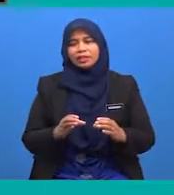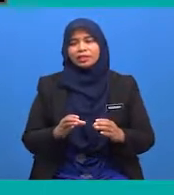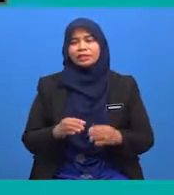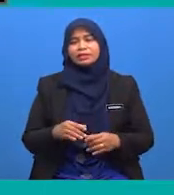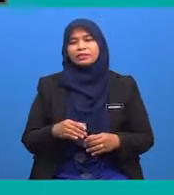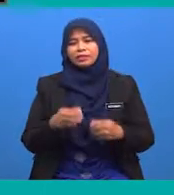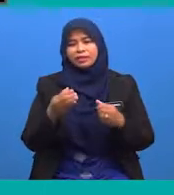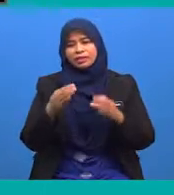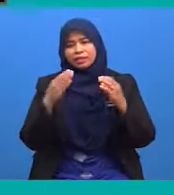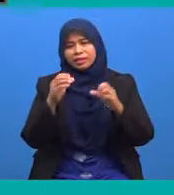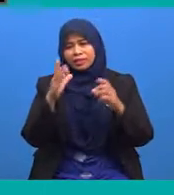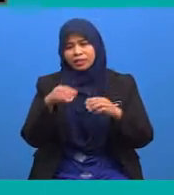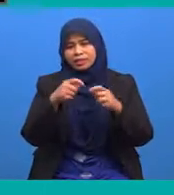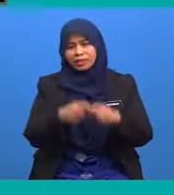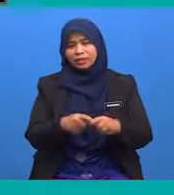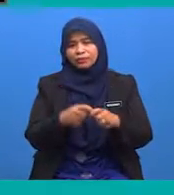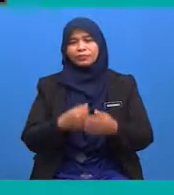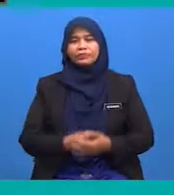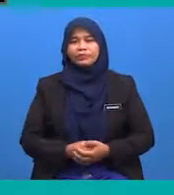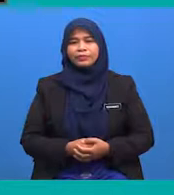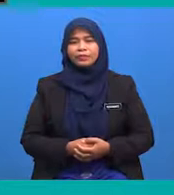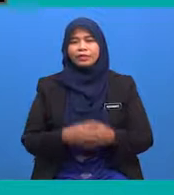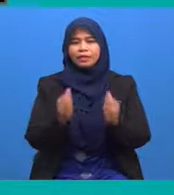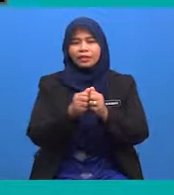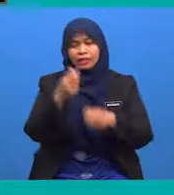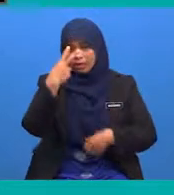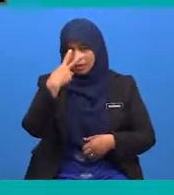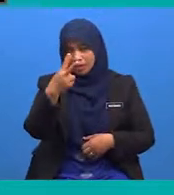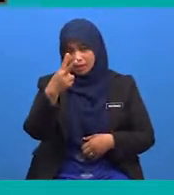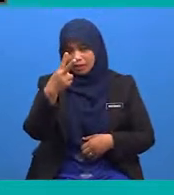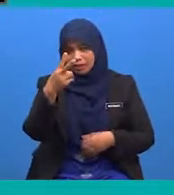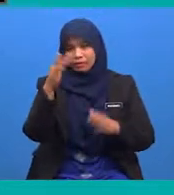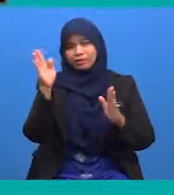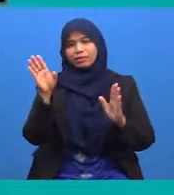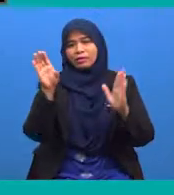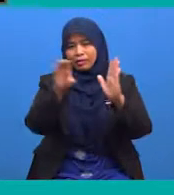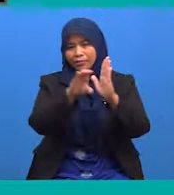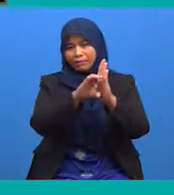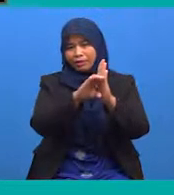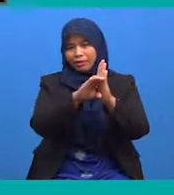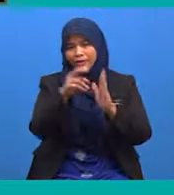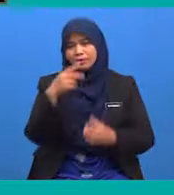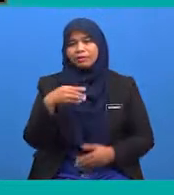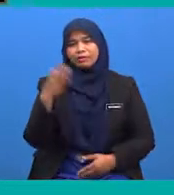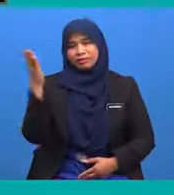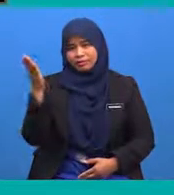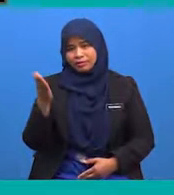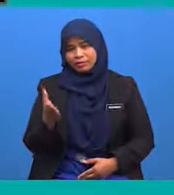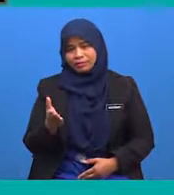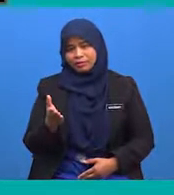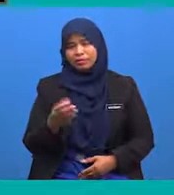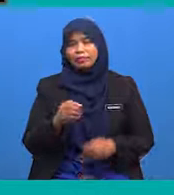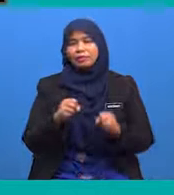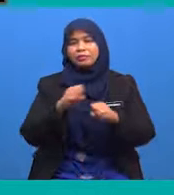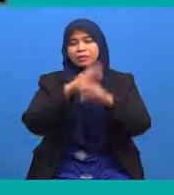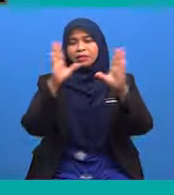sakit dengan cara yang tertentu. Dengan melihat kepada paparan slide ini lebih menjelaskan